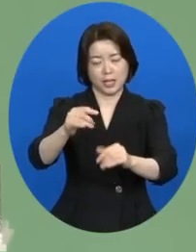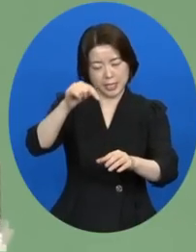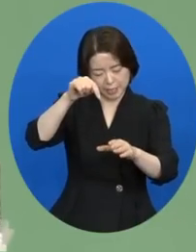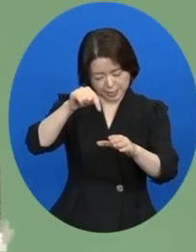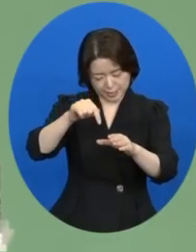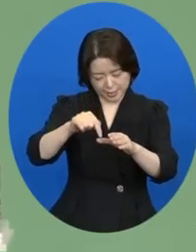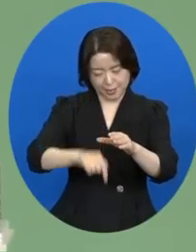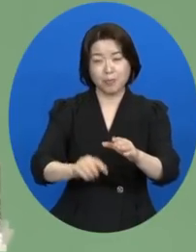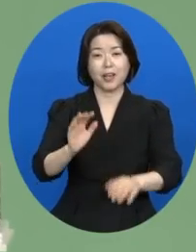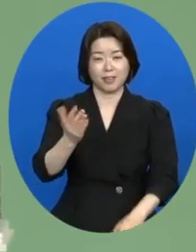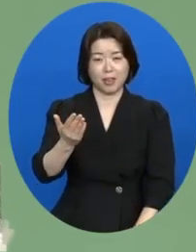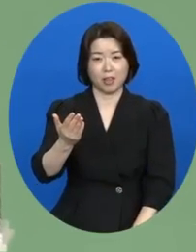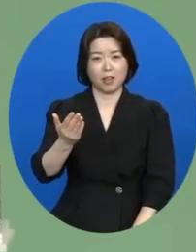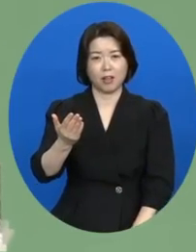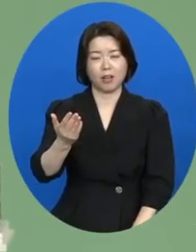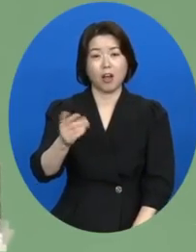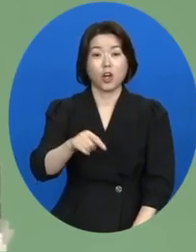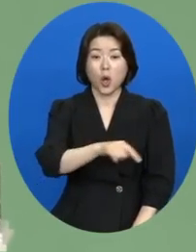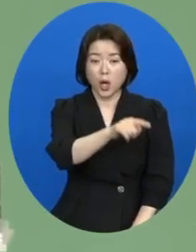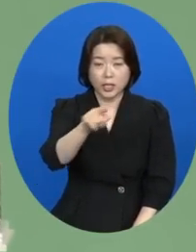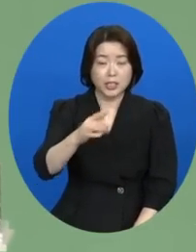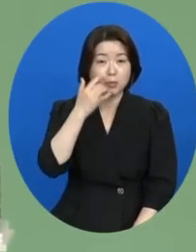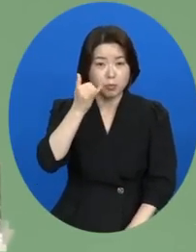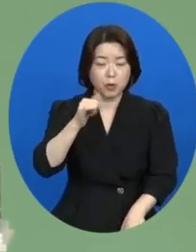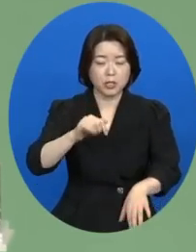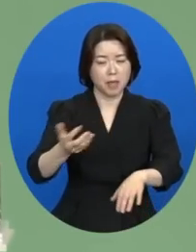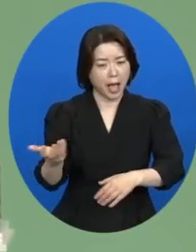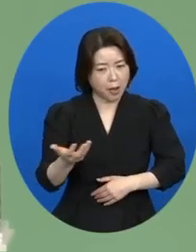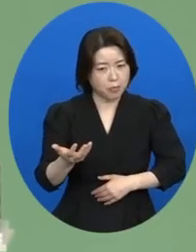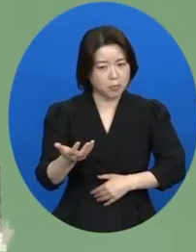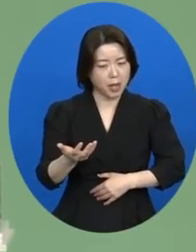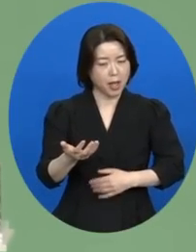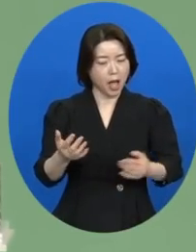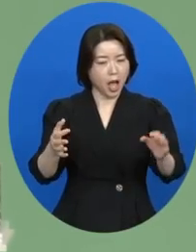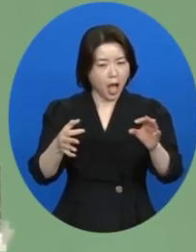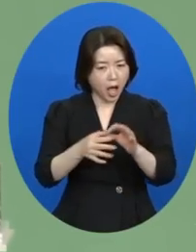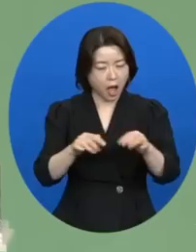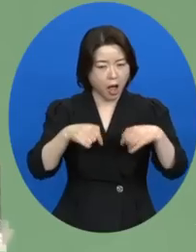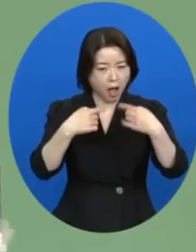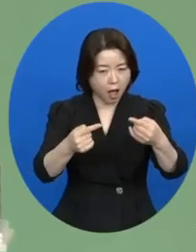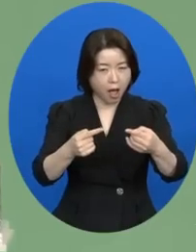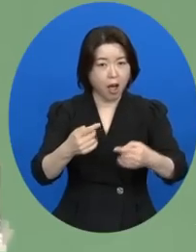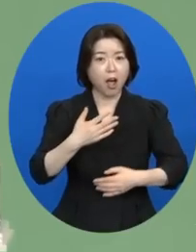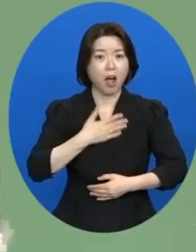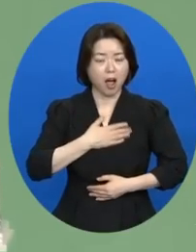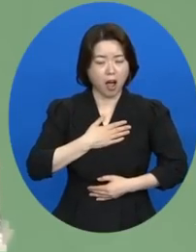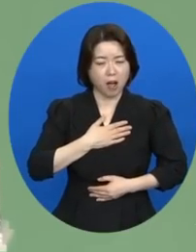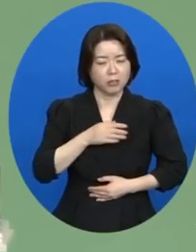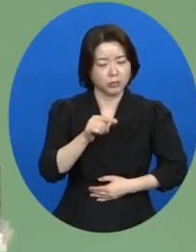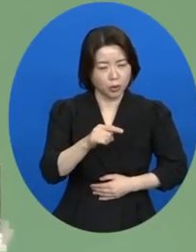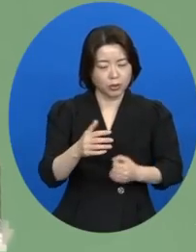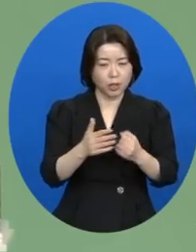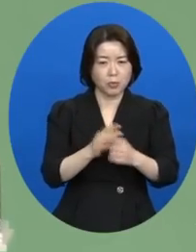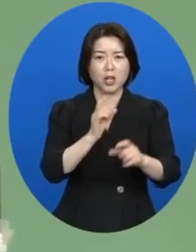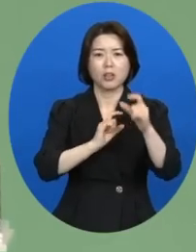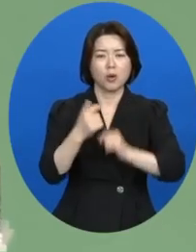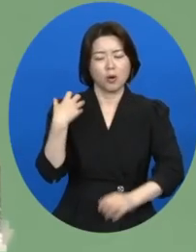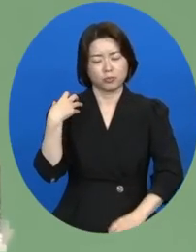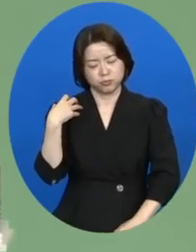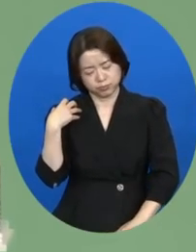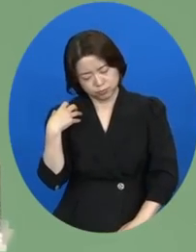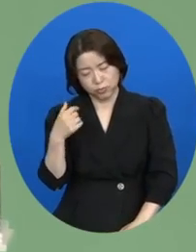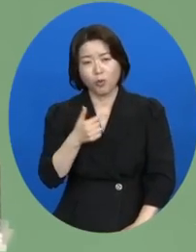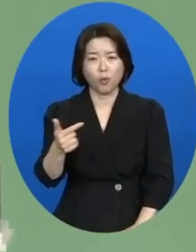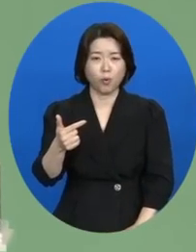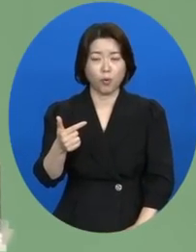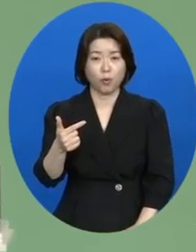깊어지며 이분들의 아픔에 동참하여 안다는 마음에 부담을 크게 주셨고